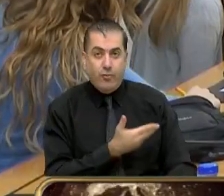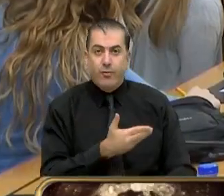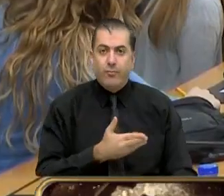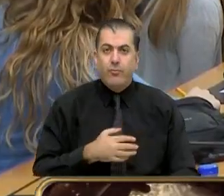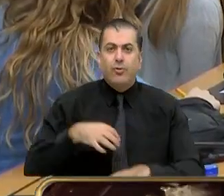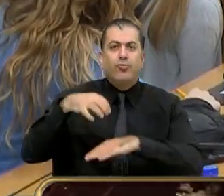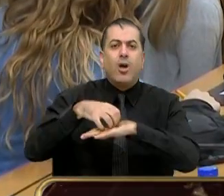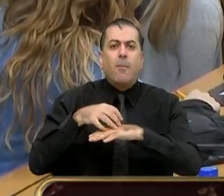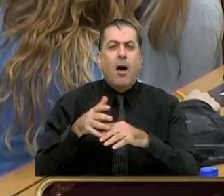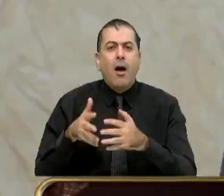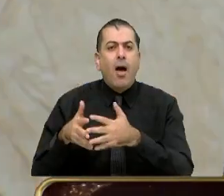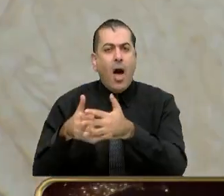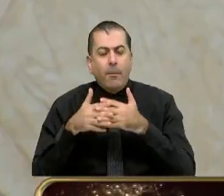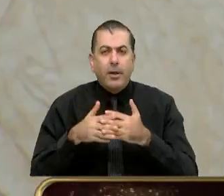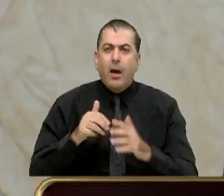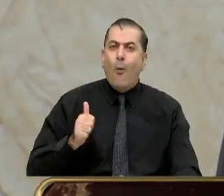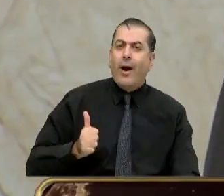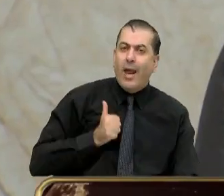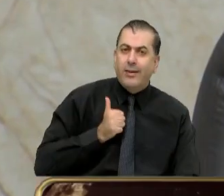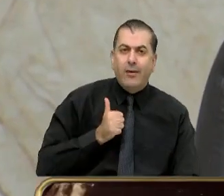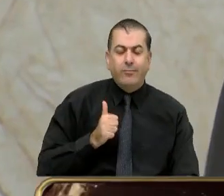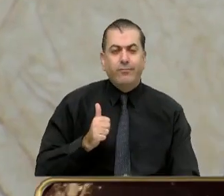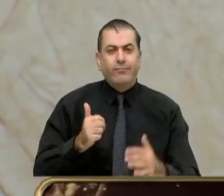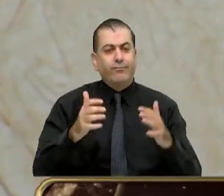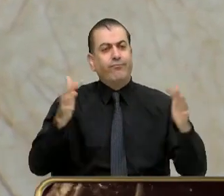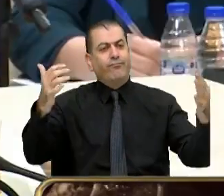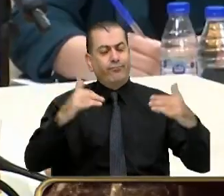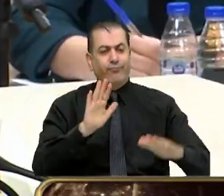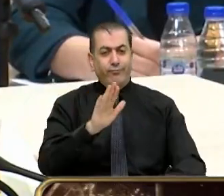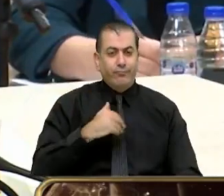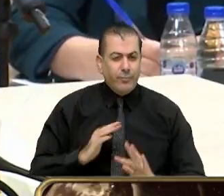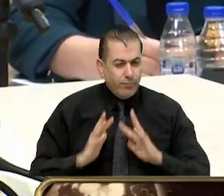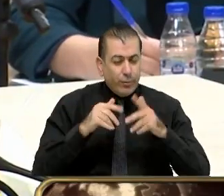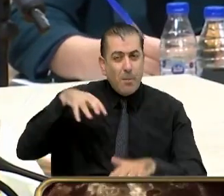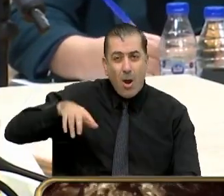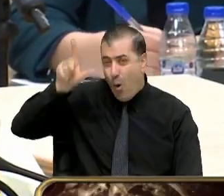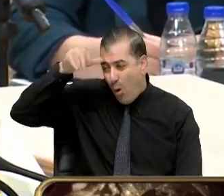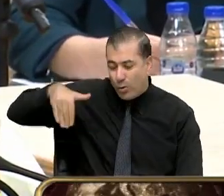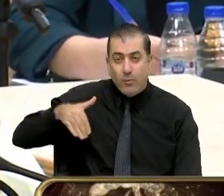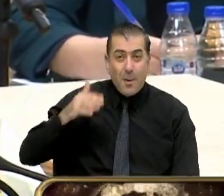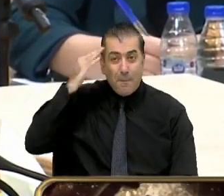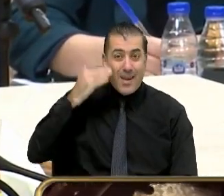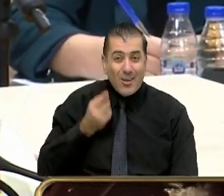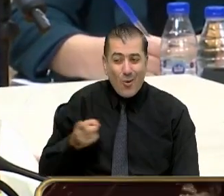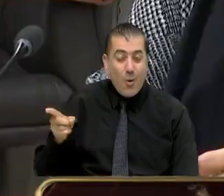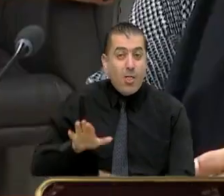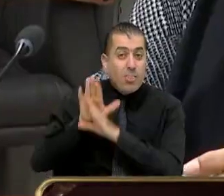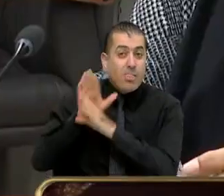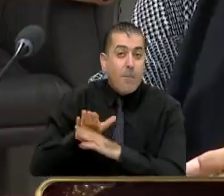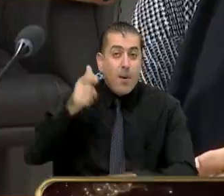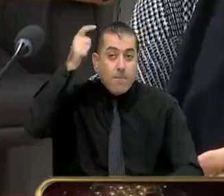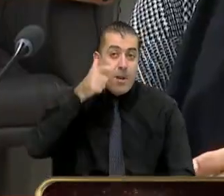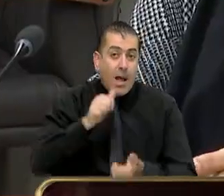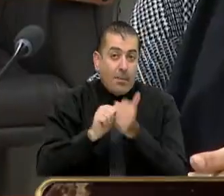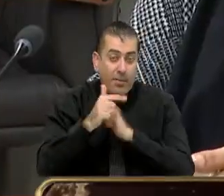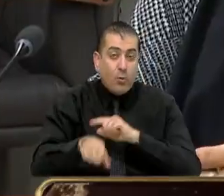برامج برامج من جامعات امريكيه ونديه ان المراه الاردنيه تتمتع بدعم وتمكين مطلق من لدن جلاله الملك عبد